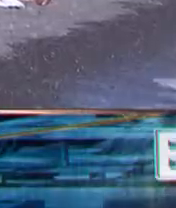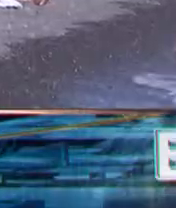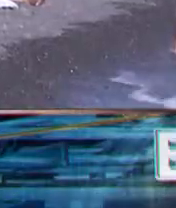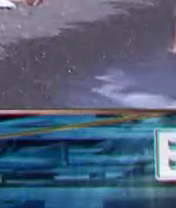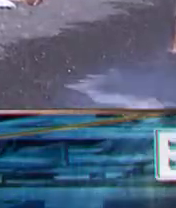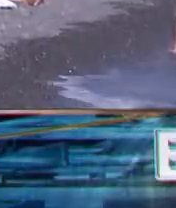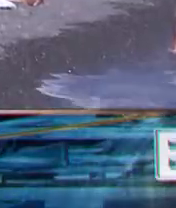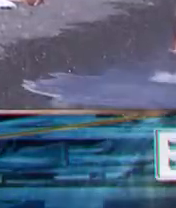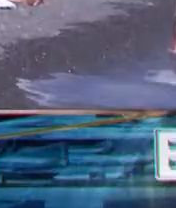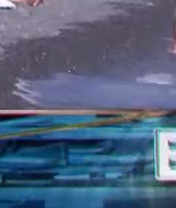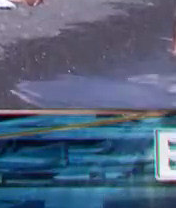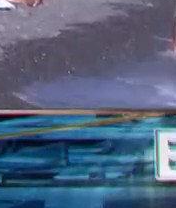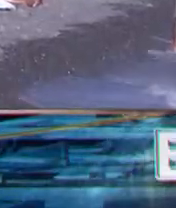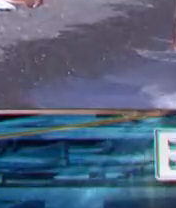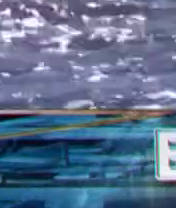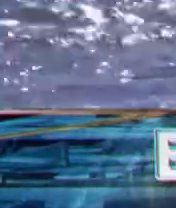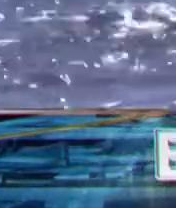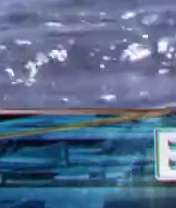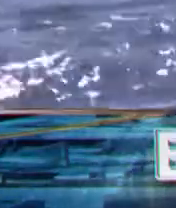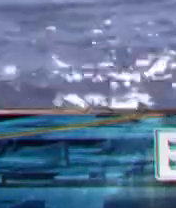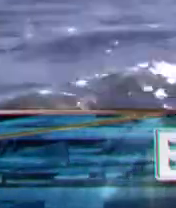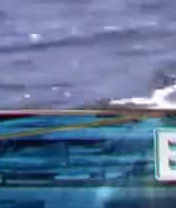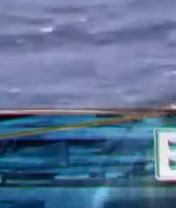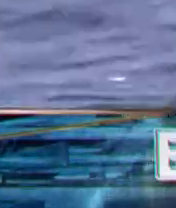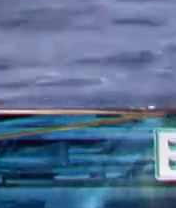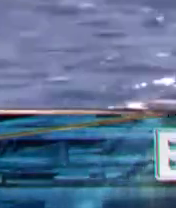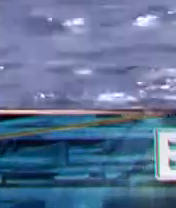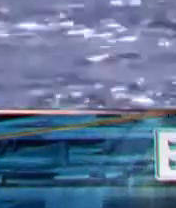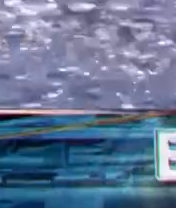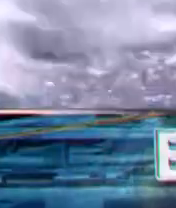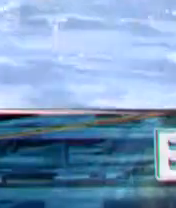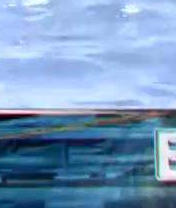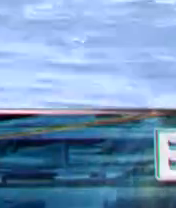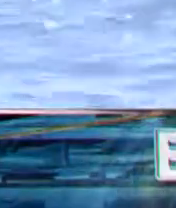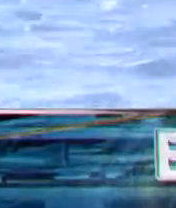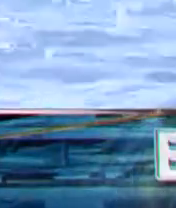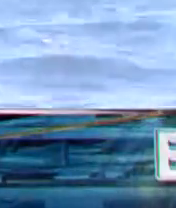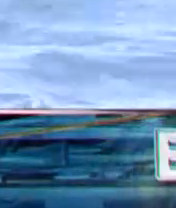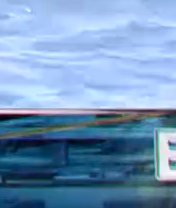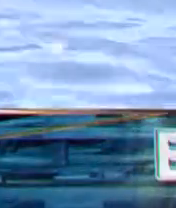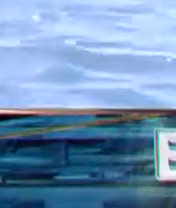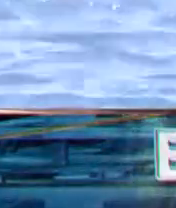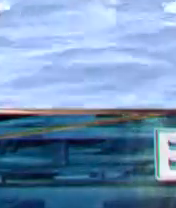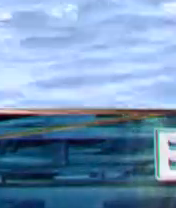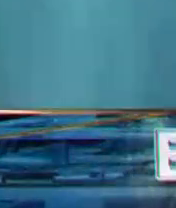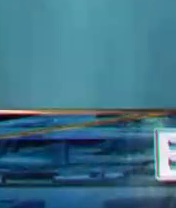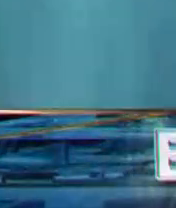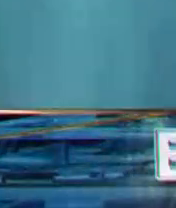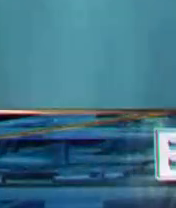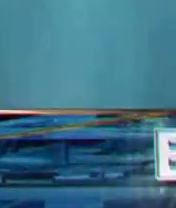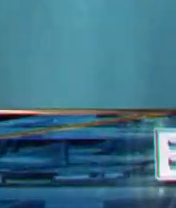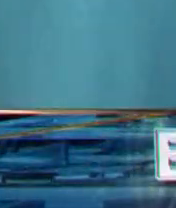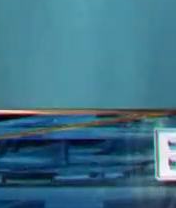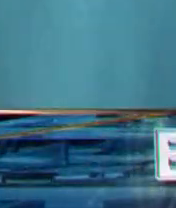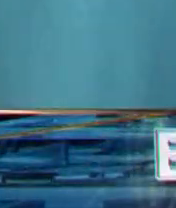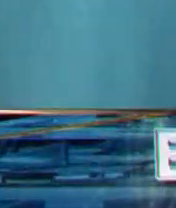Суда сақ болыңыз. Облыста 1,5 ай ішінде 31 адам суға кетті. 13-і бала. Жаман айтпай